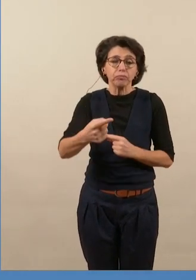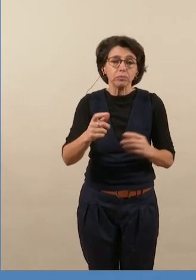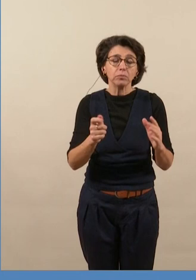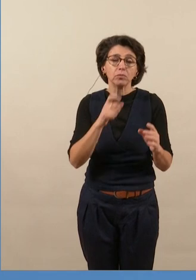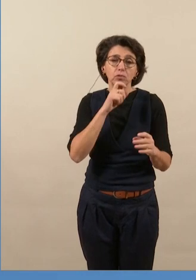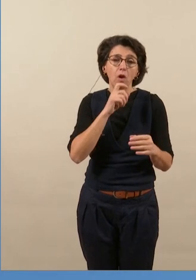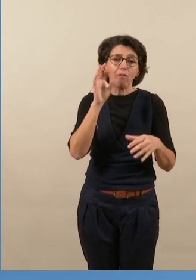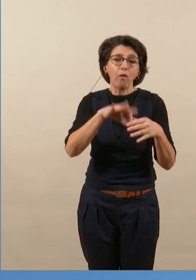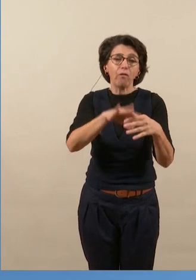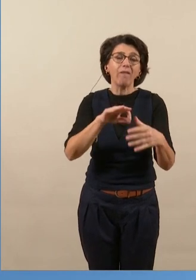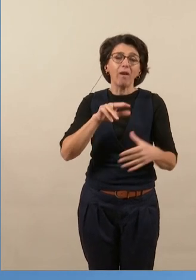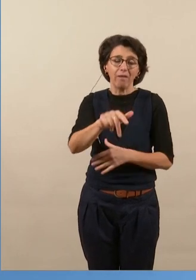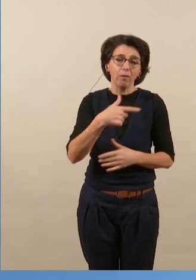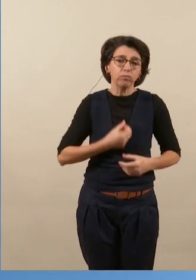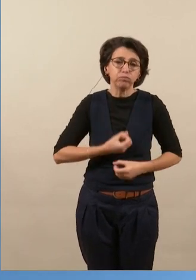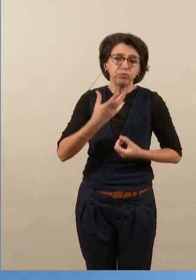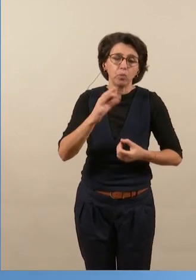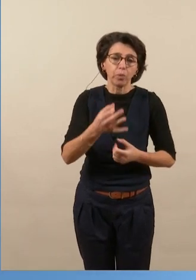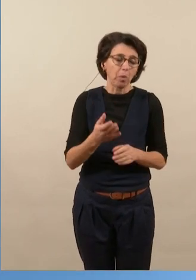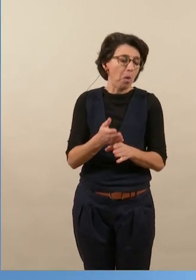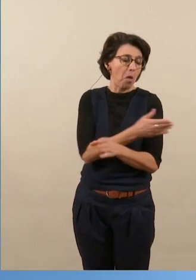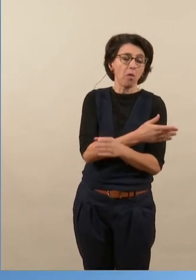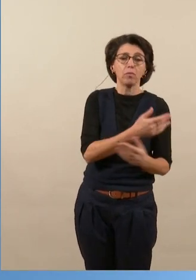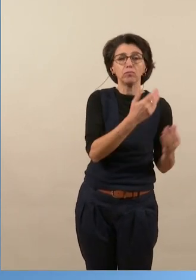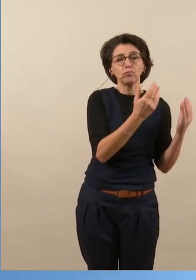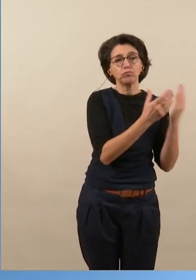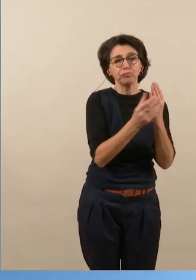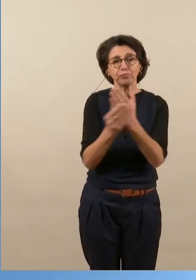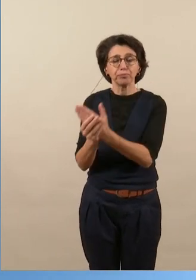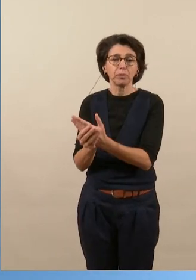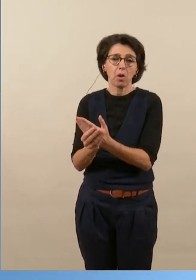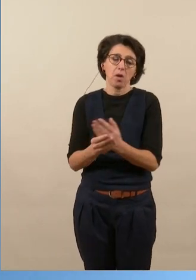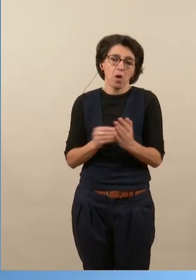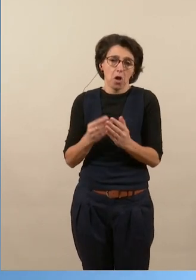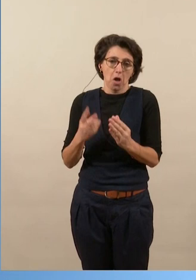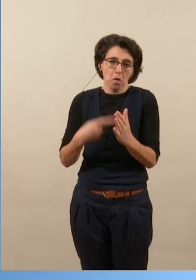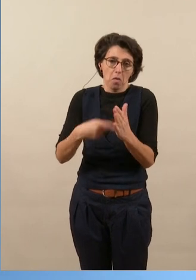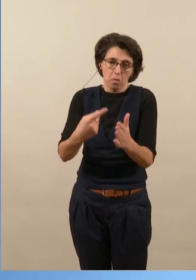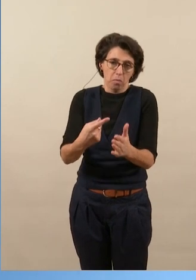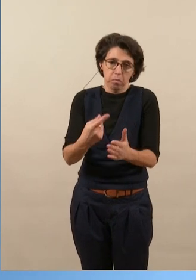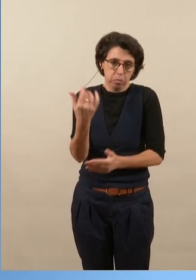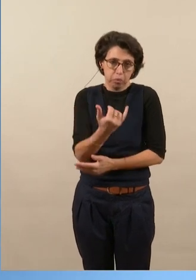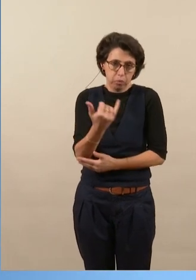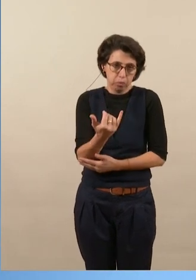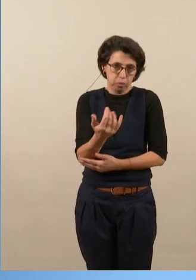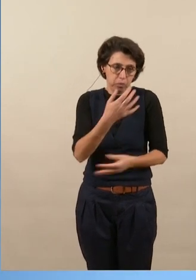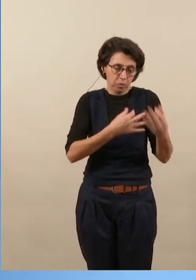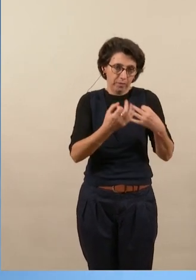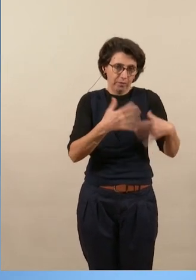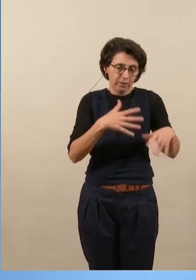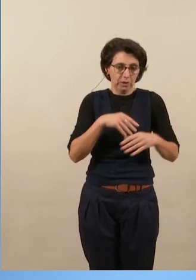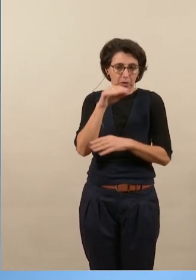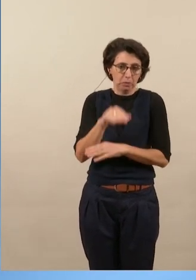différentes interventions précédentes nous n'allons pas non plus nous attarder sur tout ce qui a déjà été dit que ce soit sur le